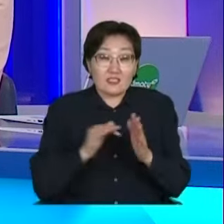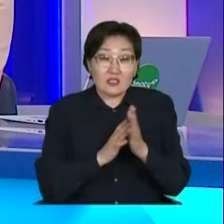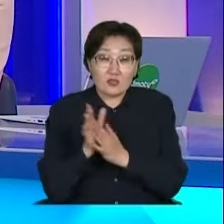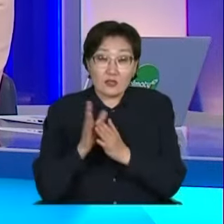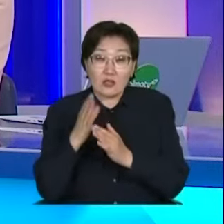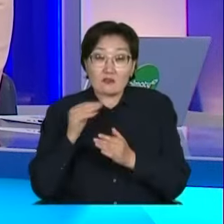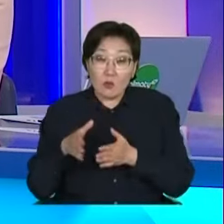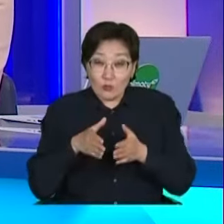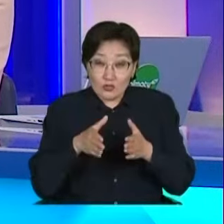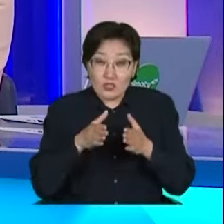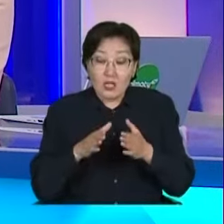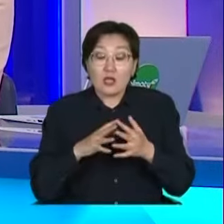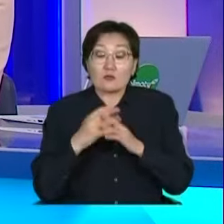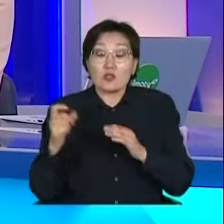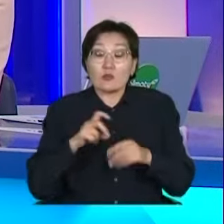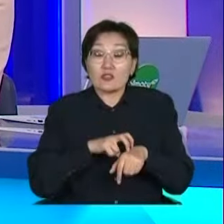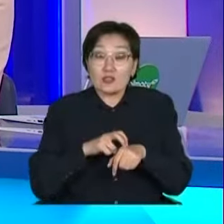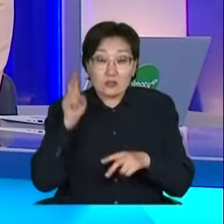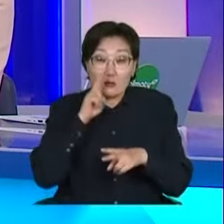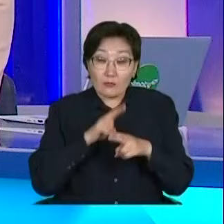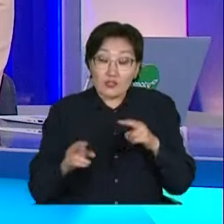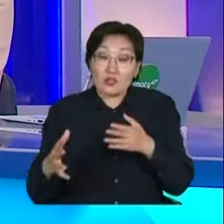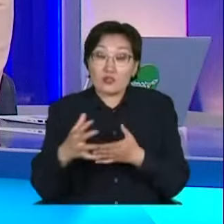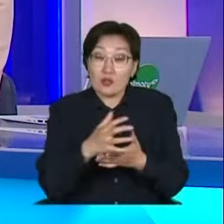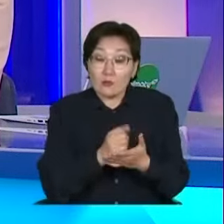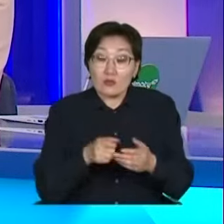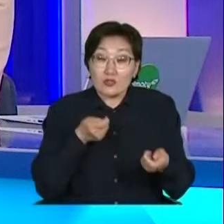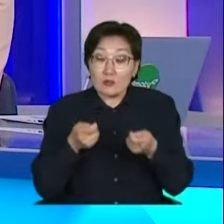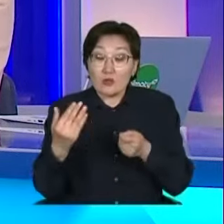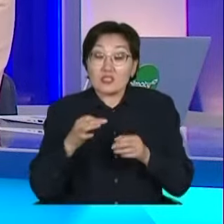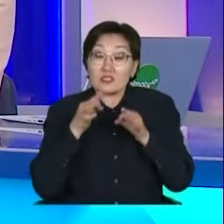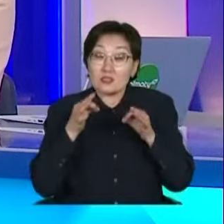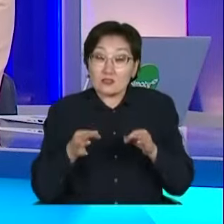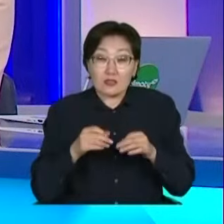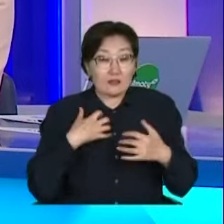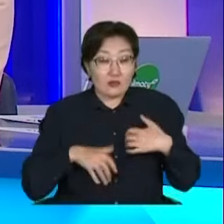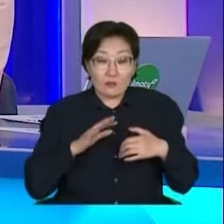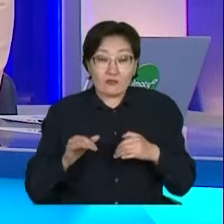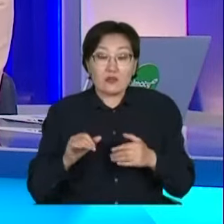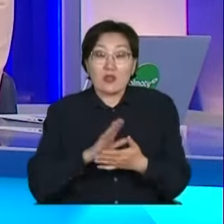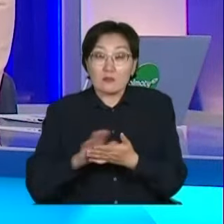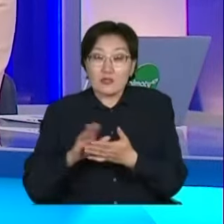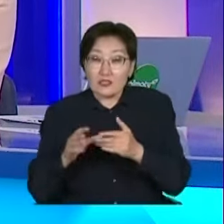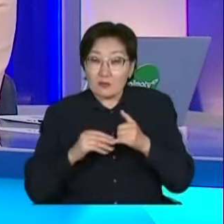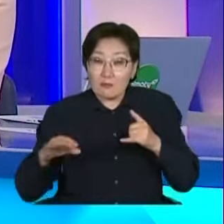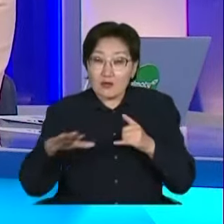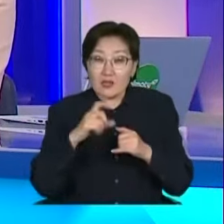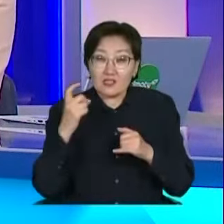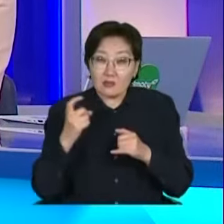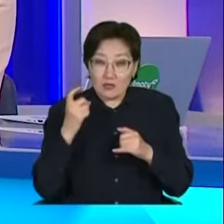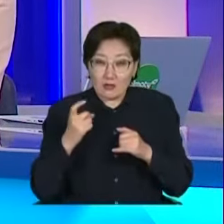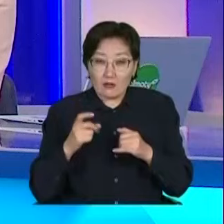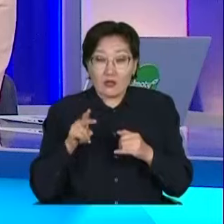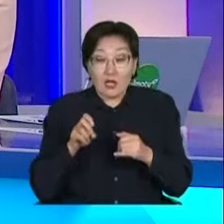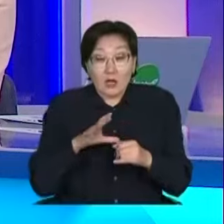своем пути. Крестьяне боятся потерять урожай, а чиновники, по их словам, не спешат обрабатывать поля химикатами. Как